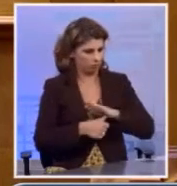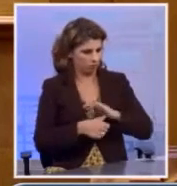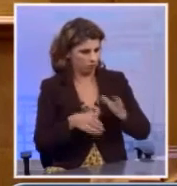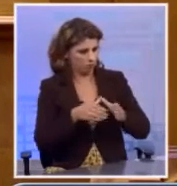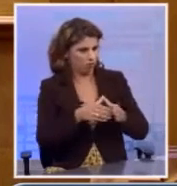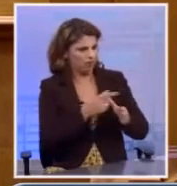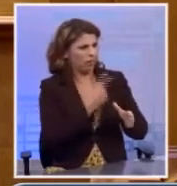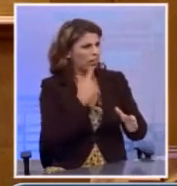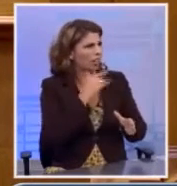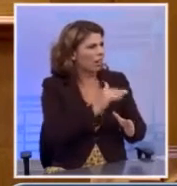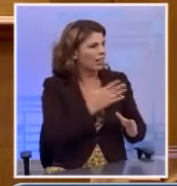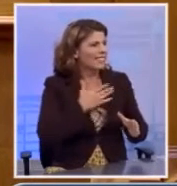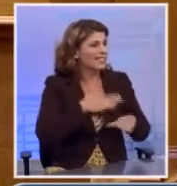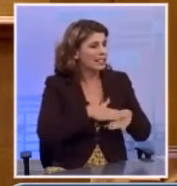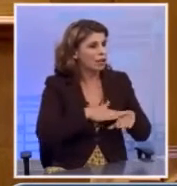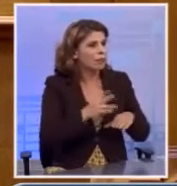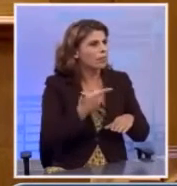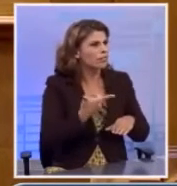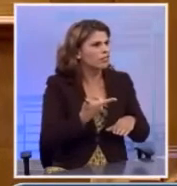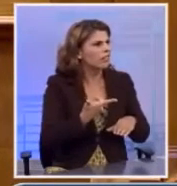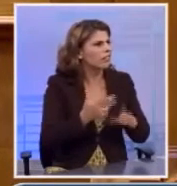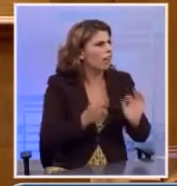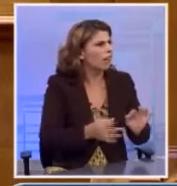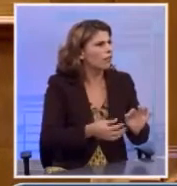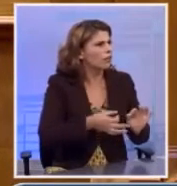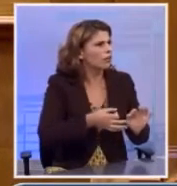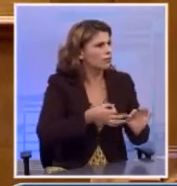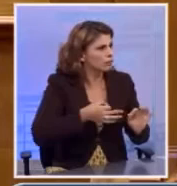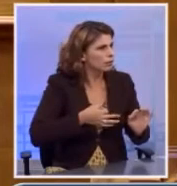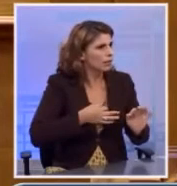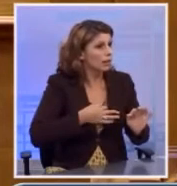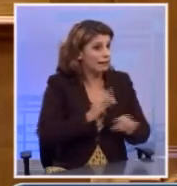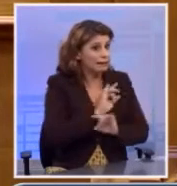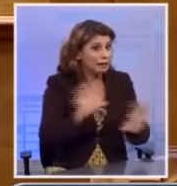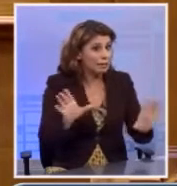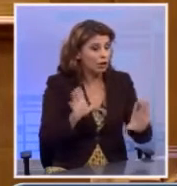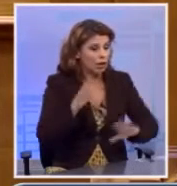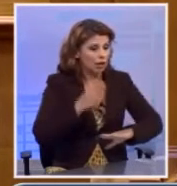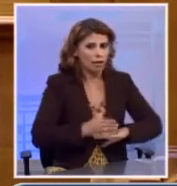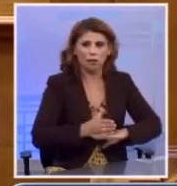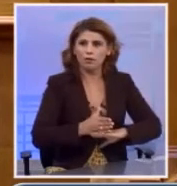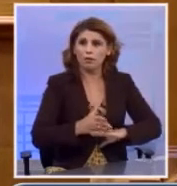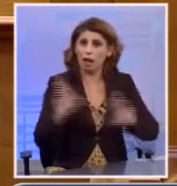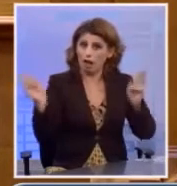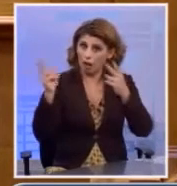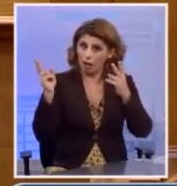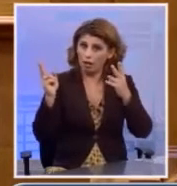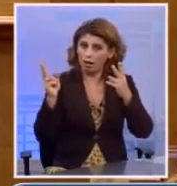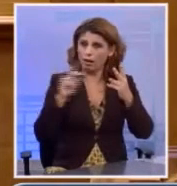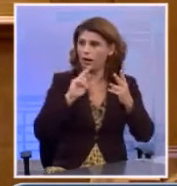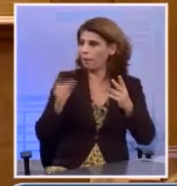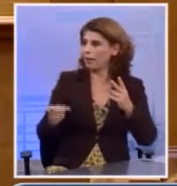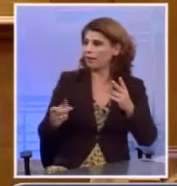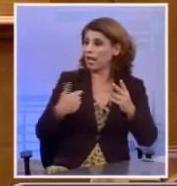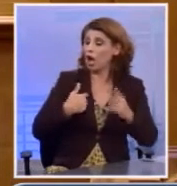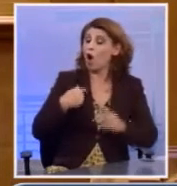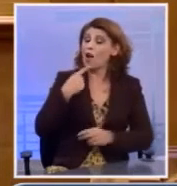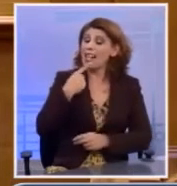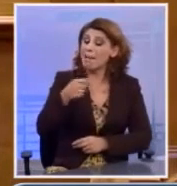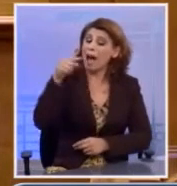ακριβώς είπατε, με τι εγγυήσεις, αέρα, είπα αυτό που είπα, απάντησε, για να μην